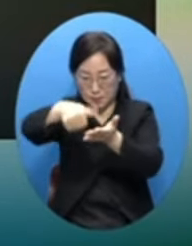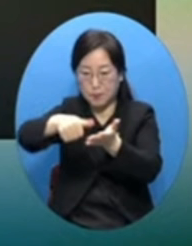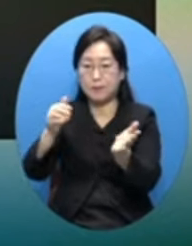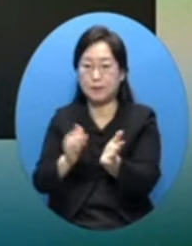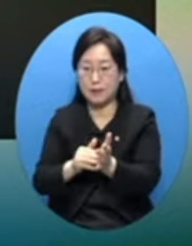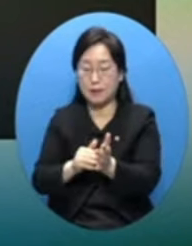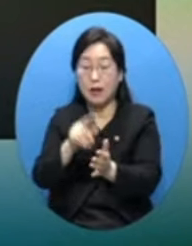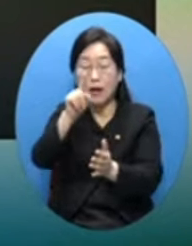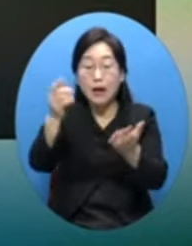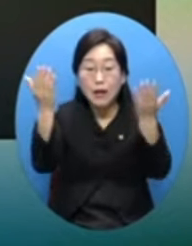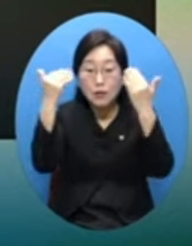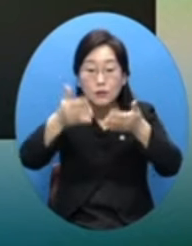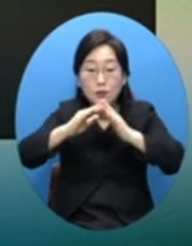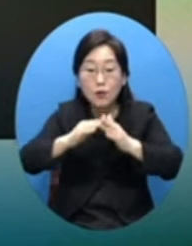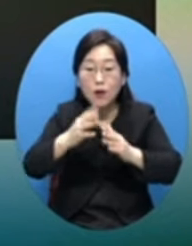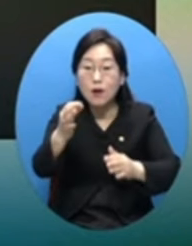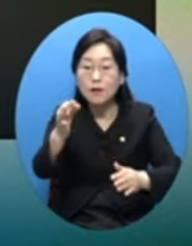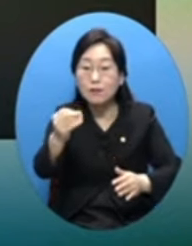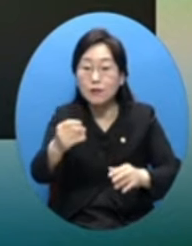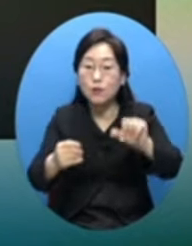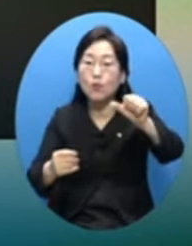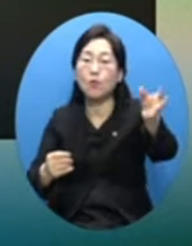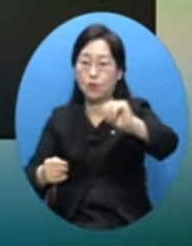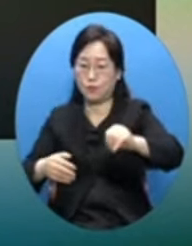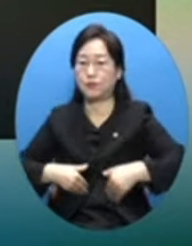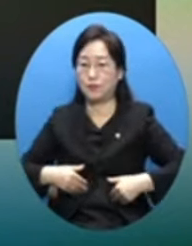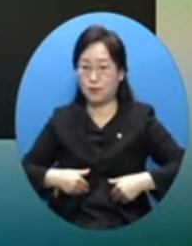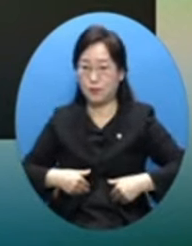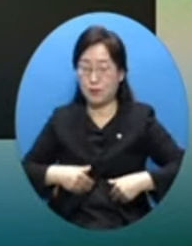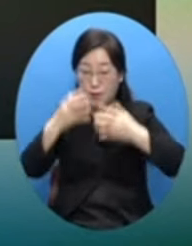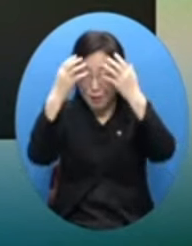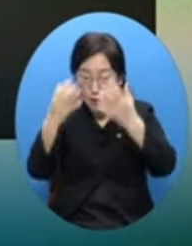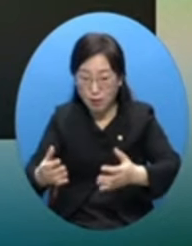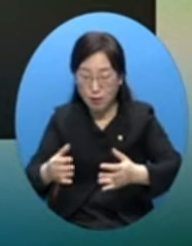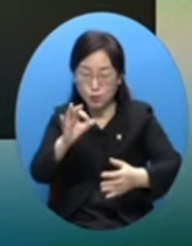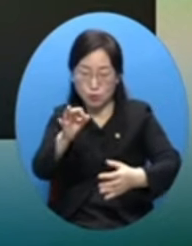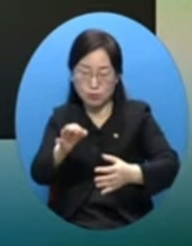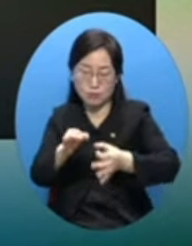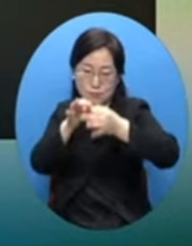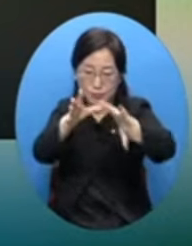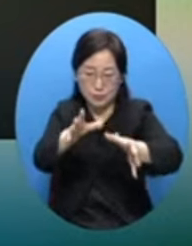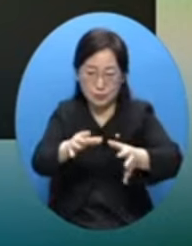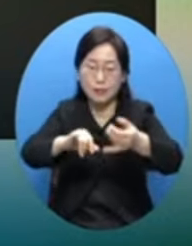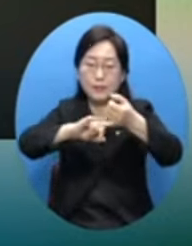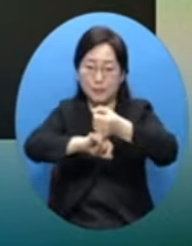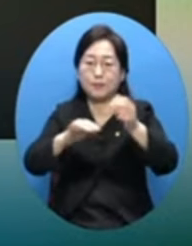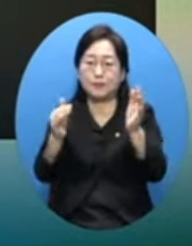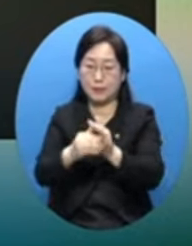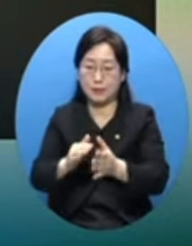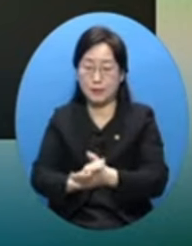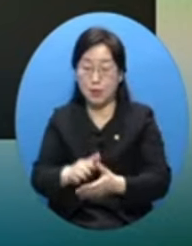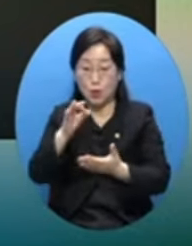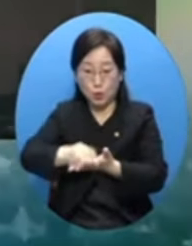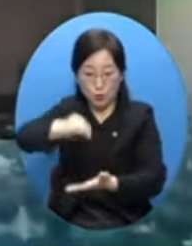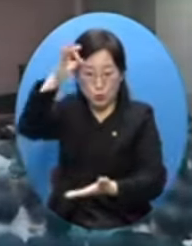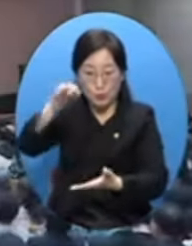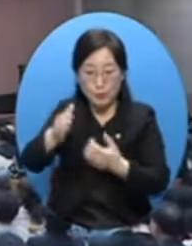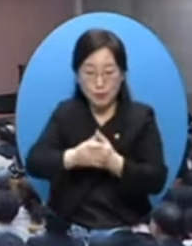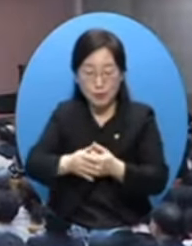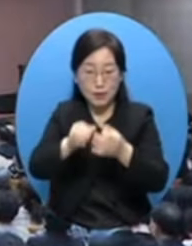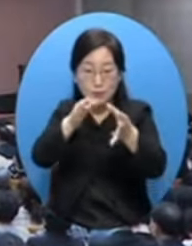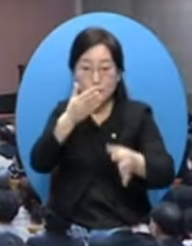학교를 세우는데식이 든다고 합니다 그 엄청난 액수의 기부를 약속을 했습니다 돈이 많다고기할 수 있는